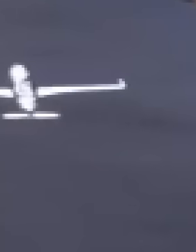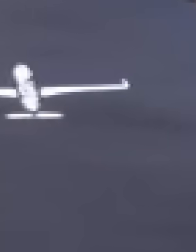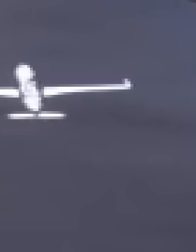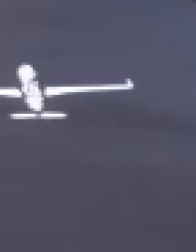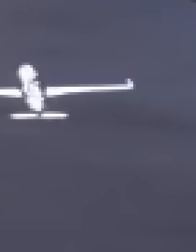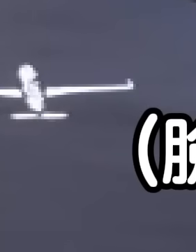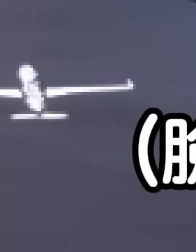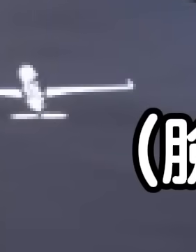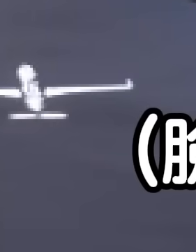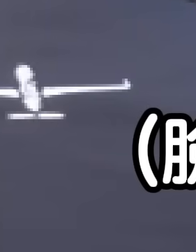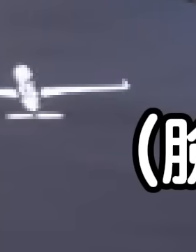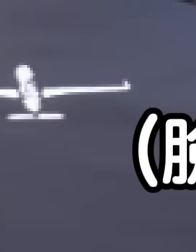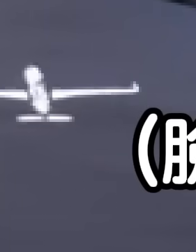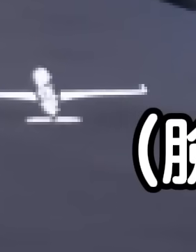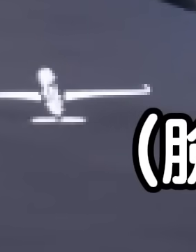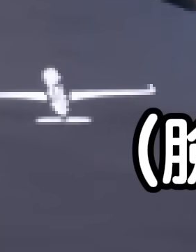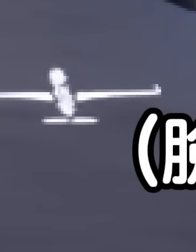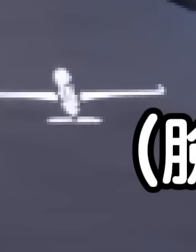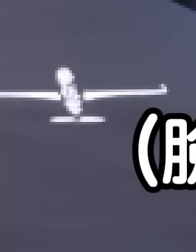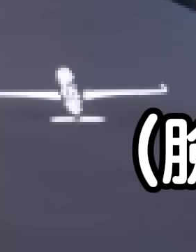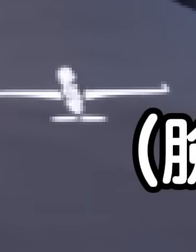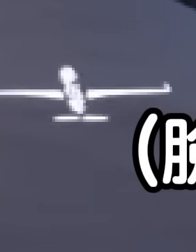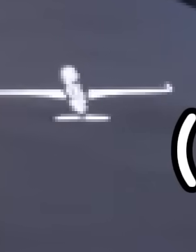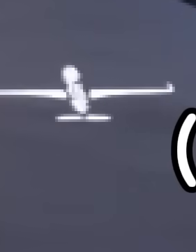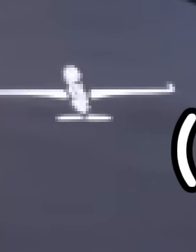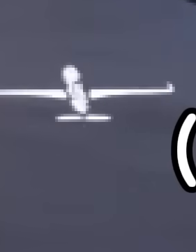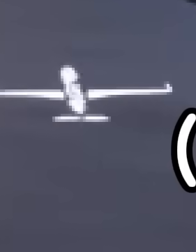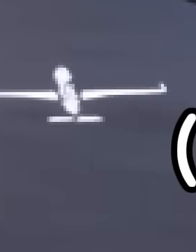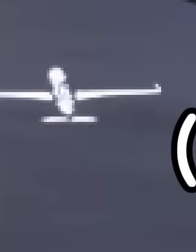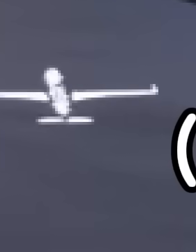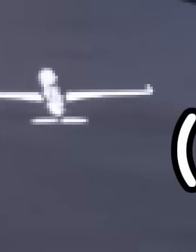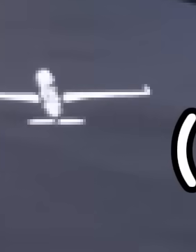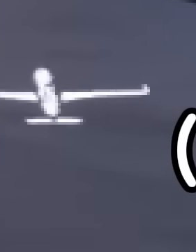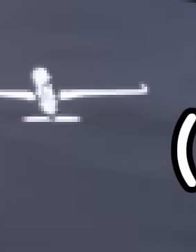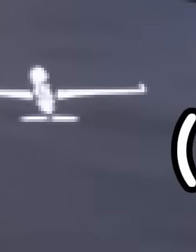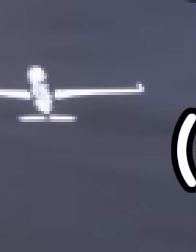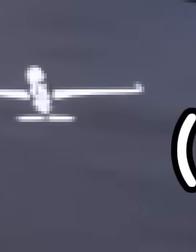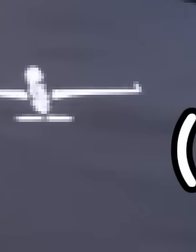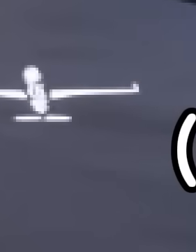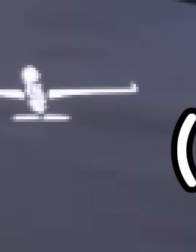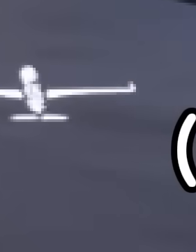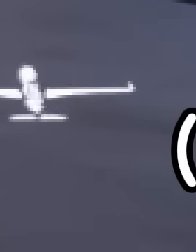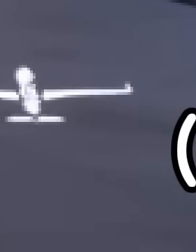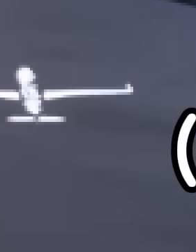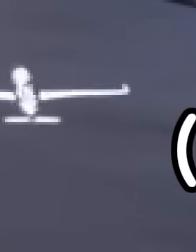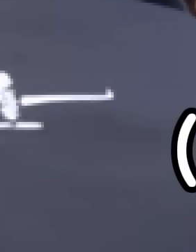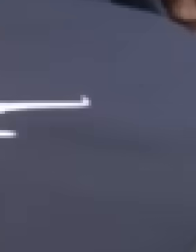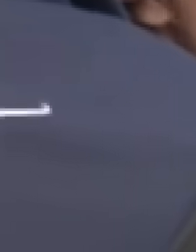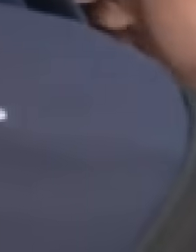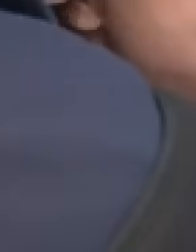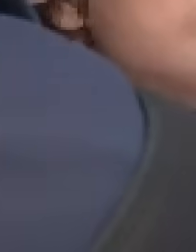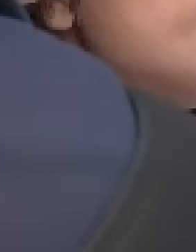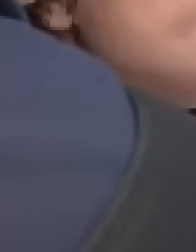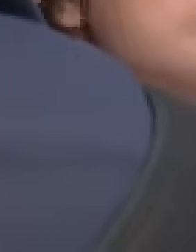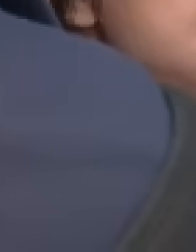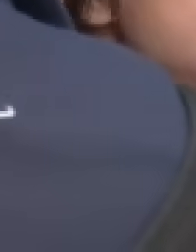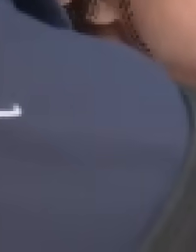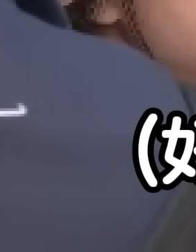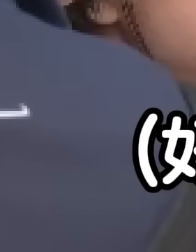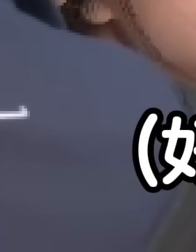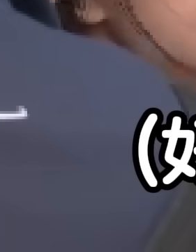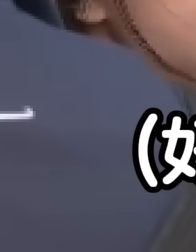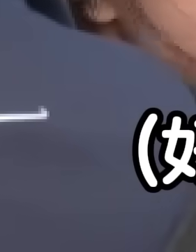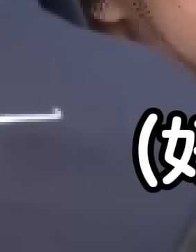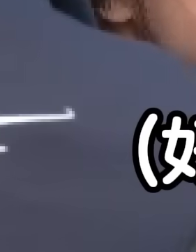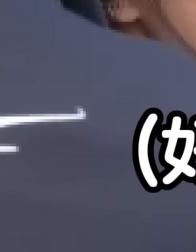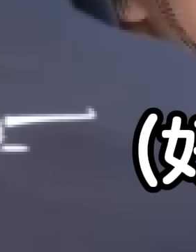主席，你昨天在这脸书跟 KPTV 都有在骂高端，跟质疑赖清德没有表态嘛？到选前才说要公开合约，不过陈时中跟薛瑞